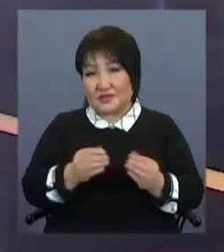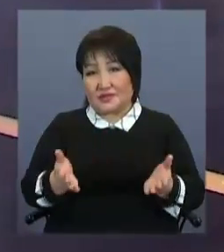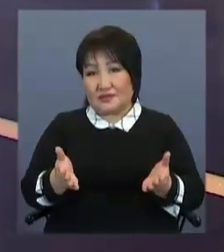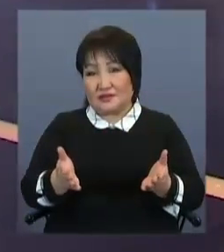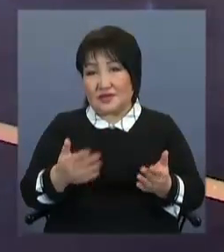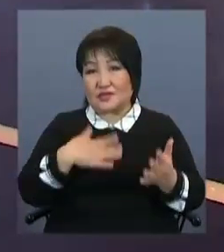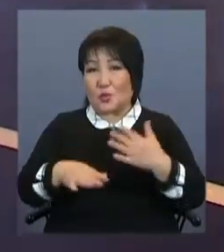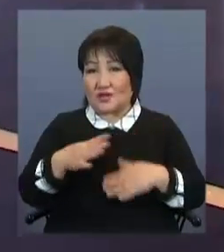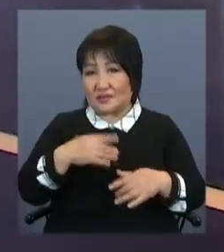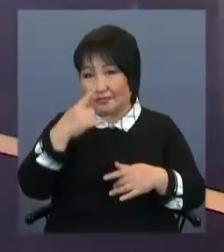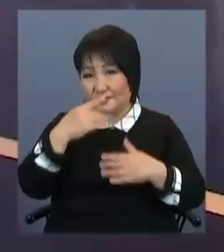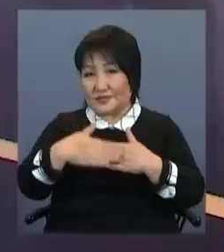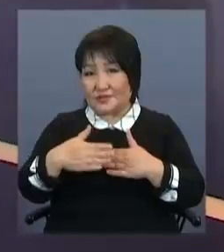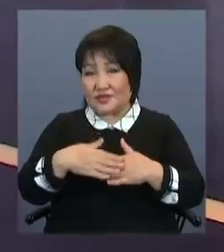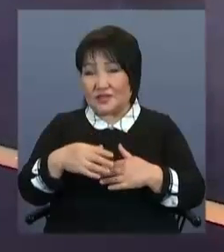болады